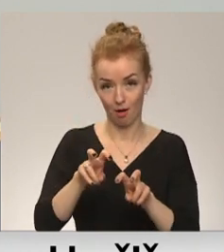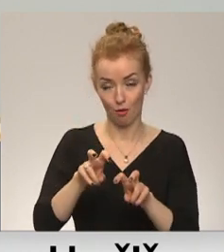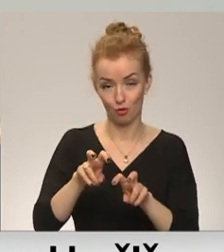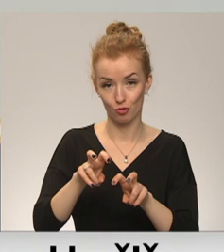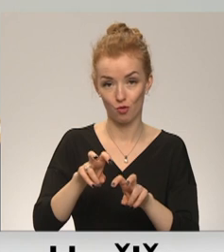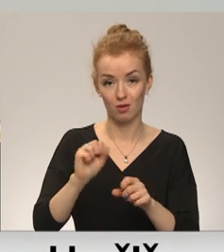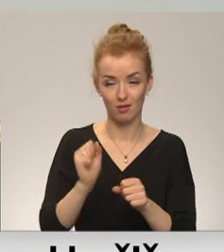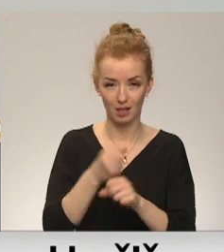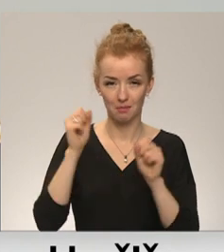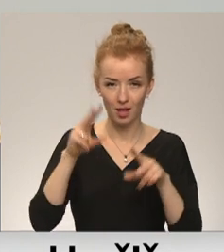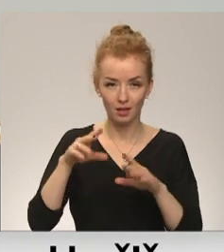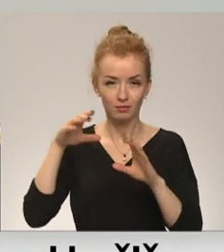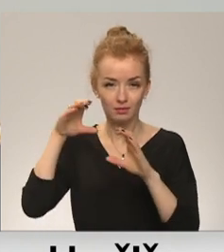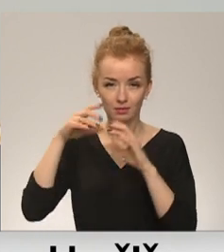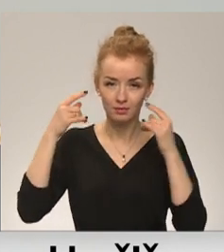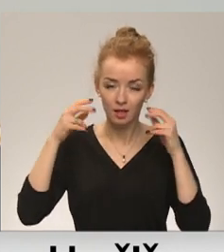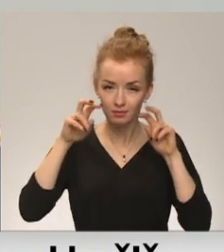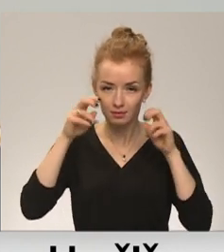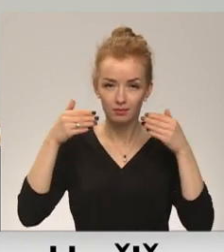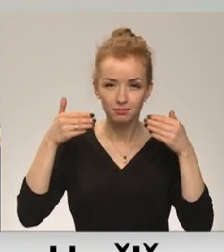jau gan ar skeneri,